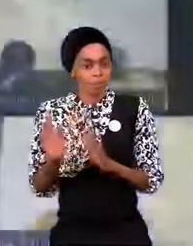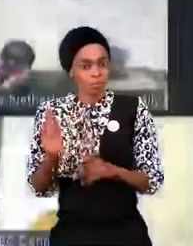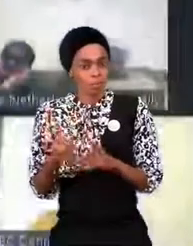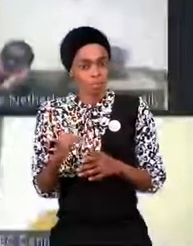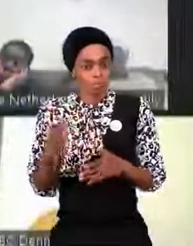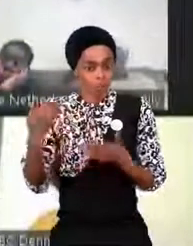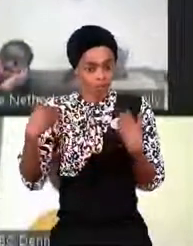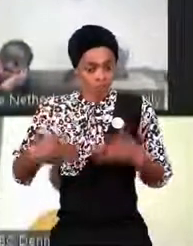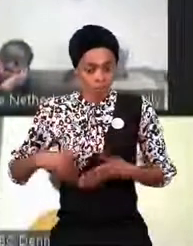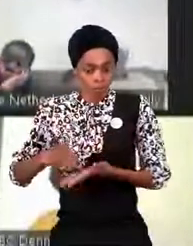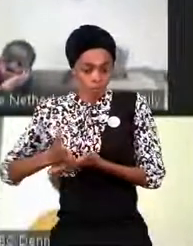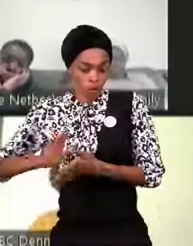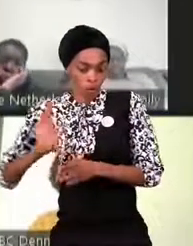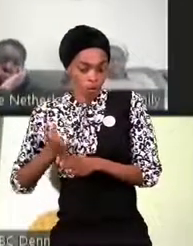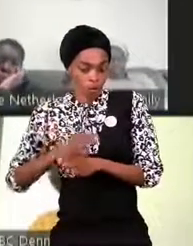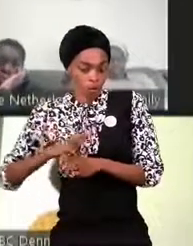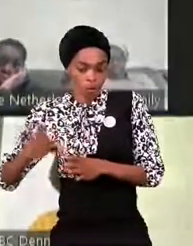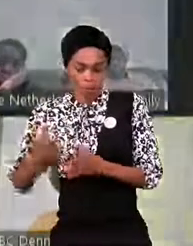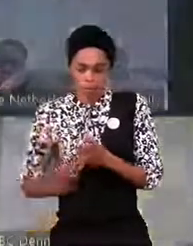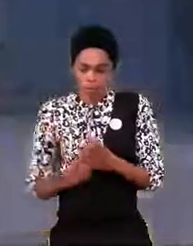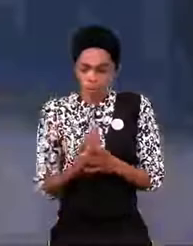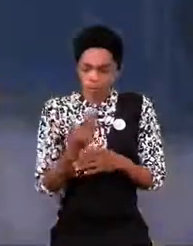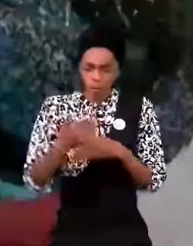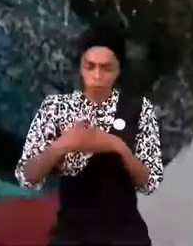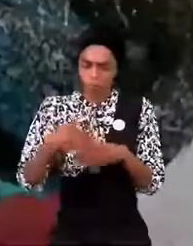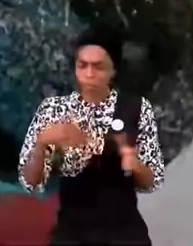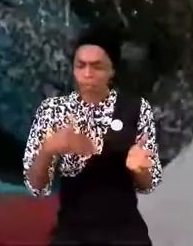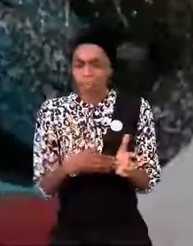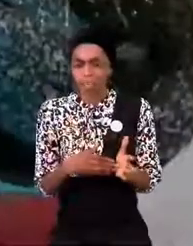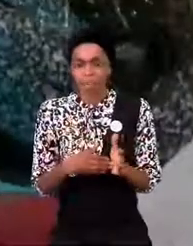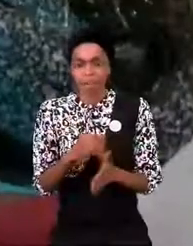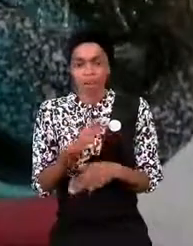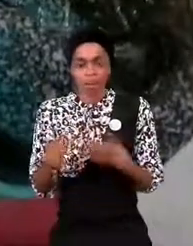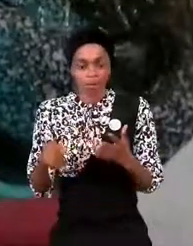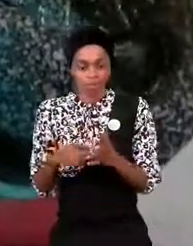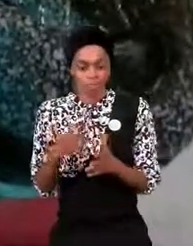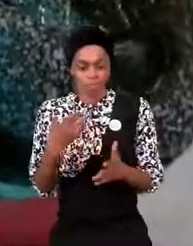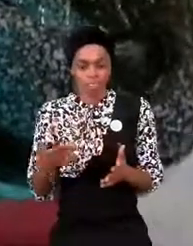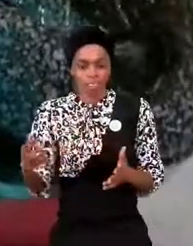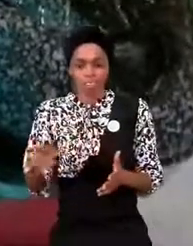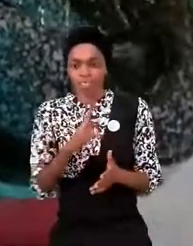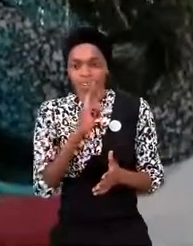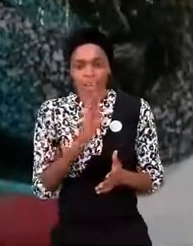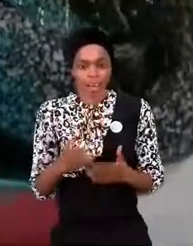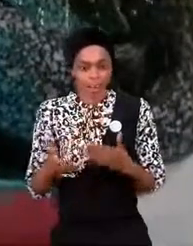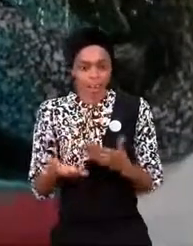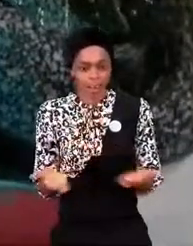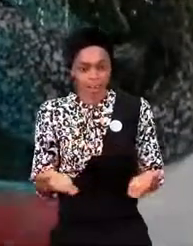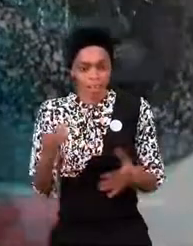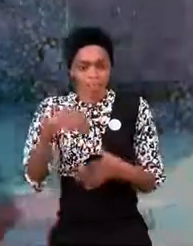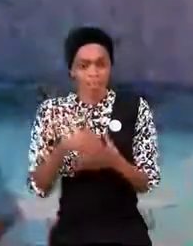Ces choses sont de retour au nom de Jésus. Nous louons